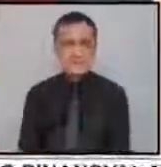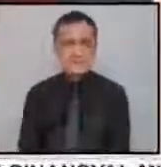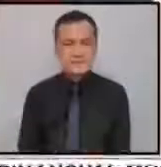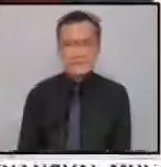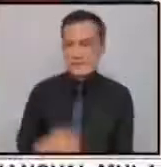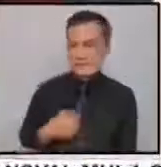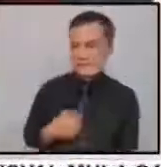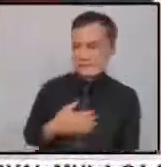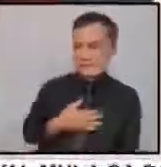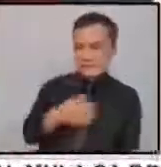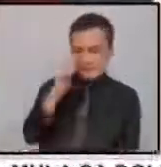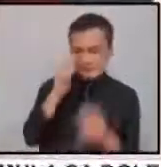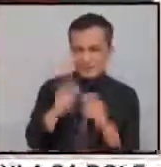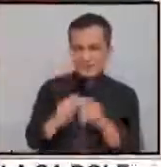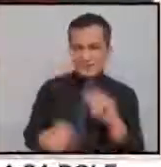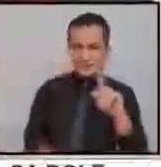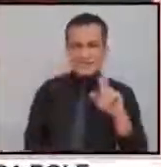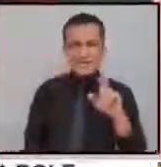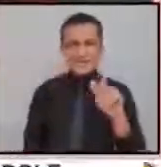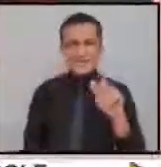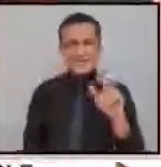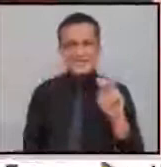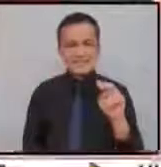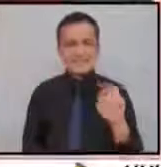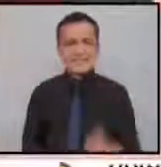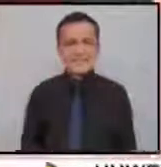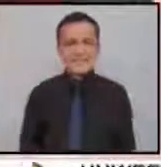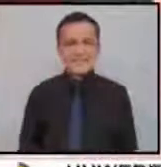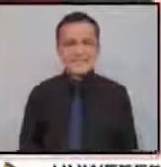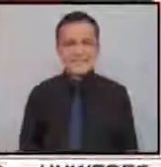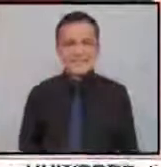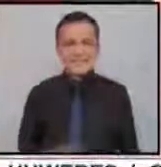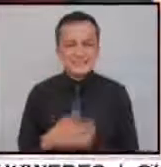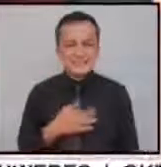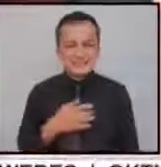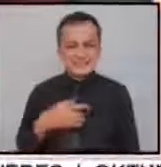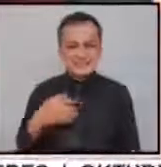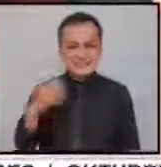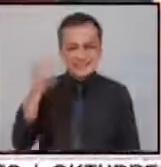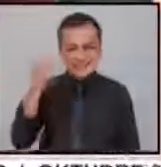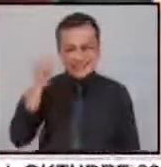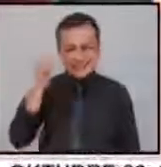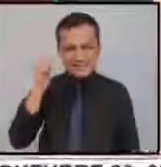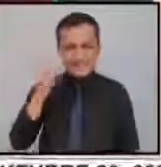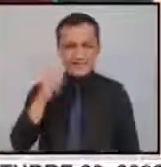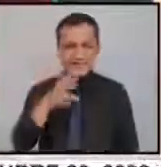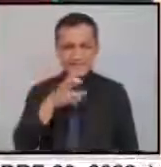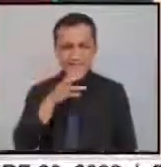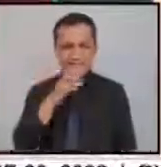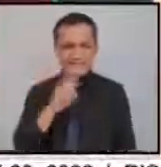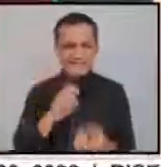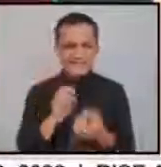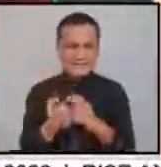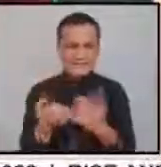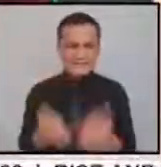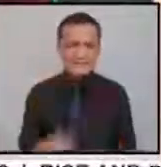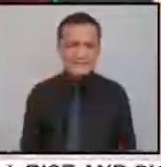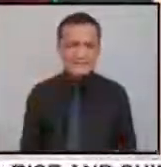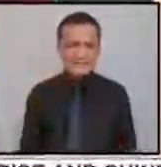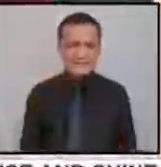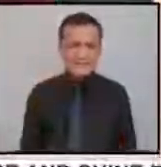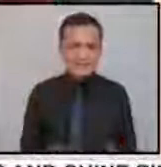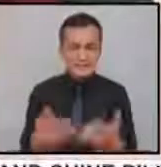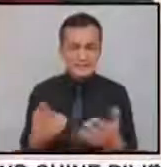Elaine. Ito, feeling ko kamukha rin siya ng tita mo noon na mama mo na ngayon. Ay, grabe. O yan, mga ka-RSP, tapos na